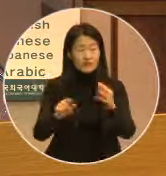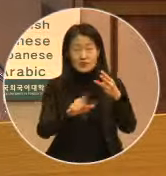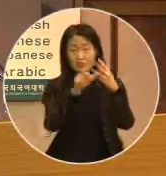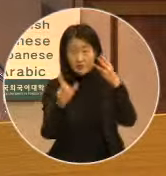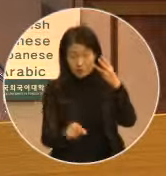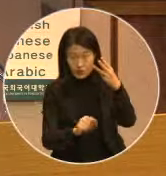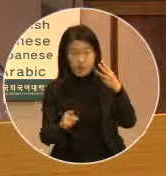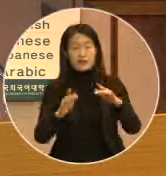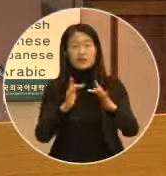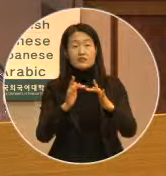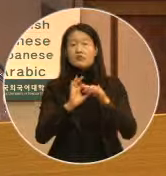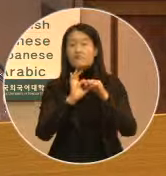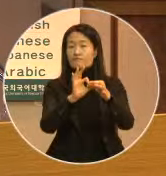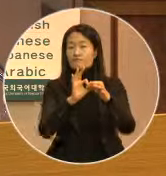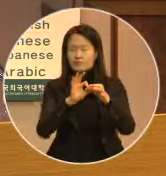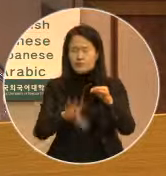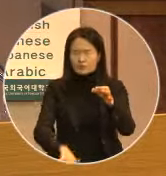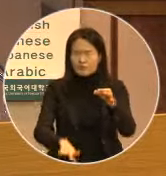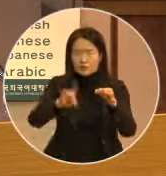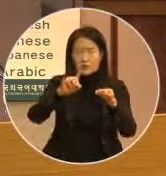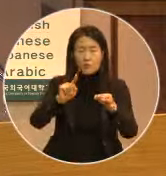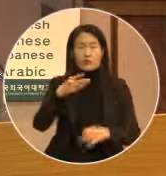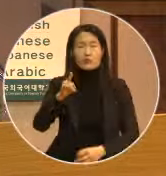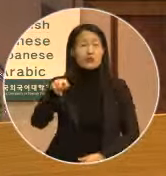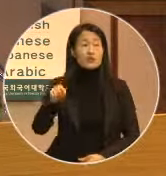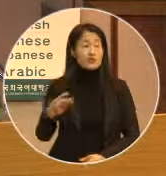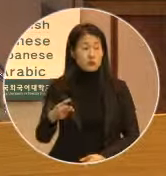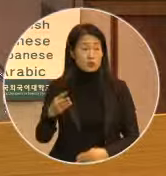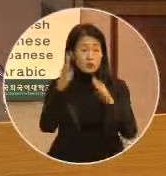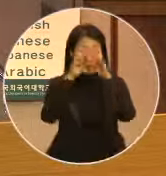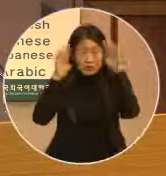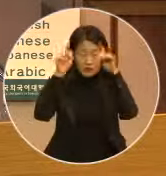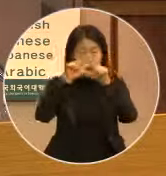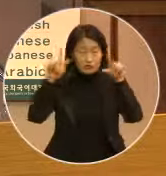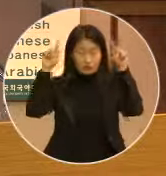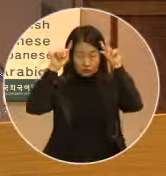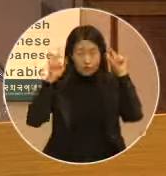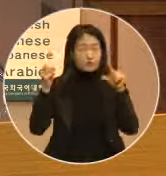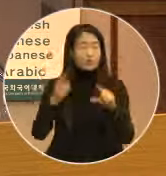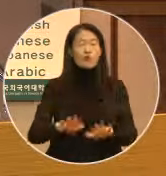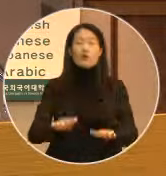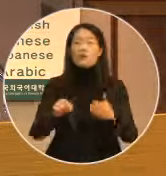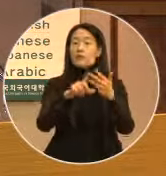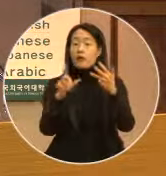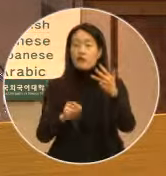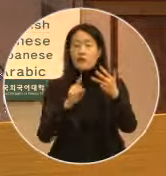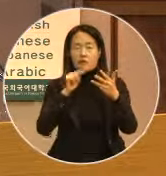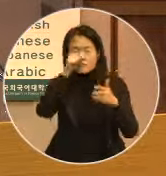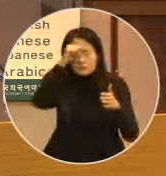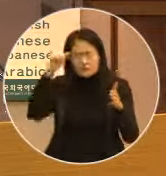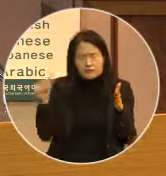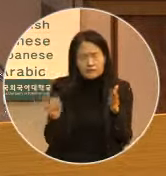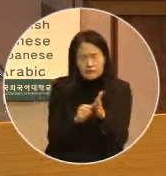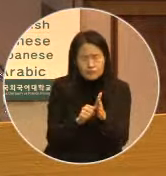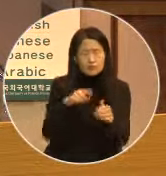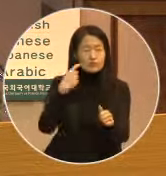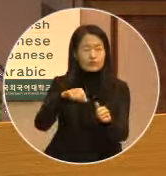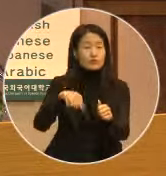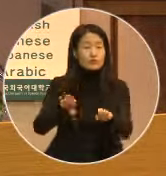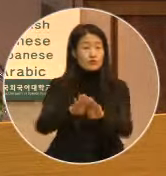3월에 원격대학 최초로 캐솔대학원을 개원하였고 같은 해 8월에는 평생교육원을